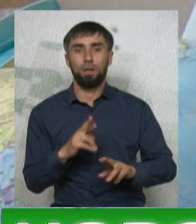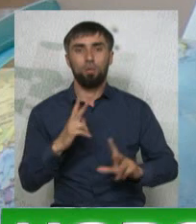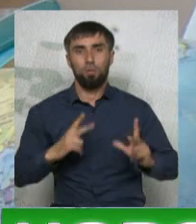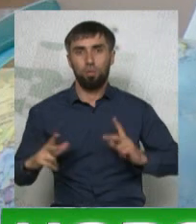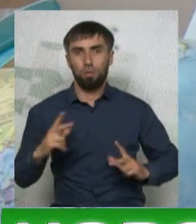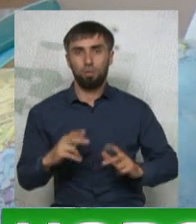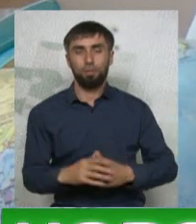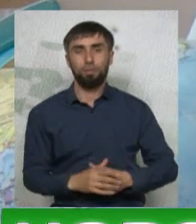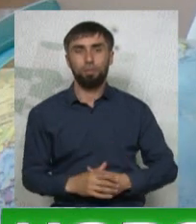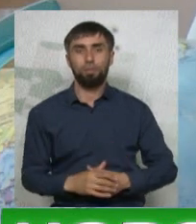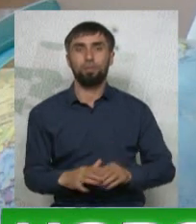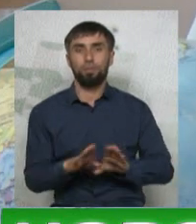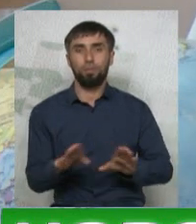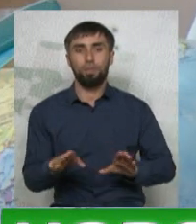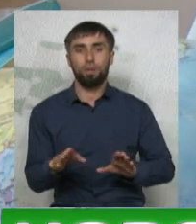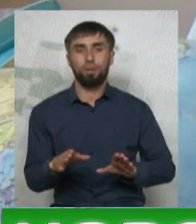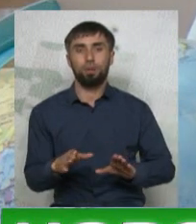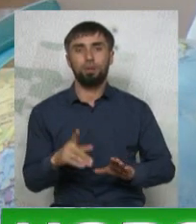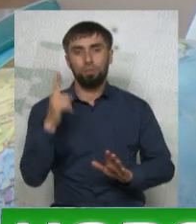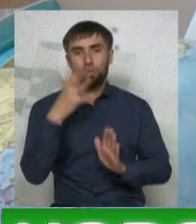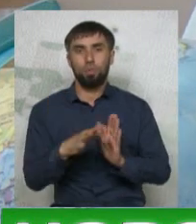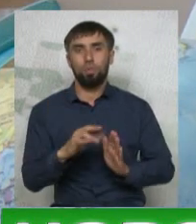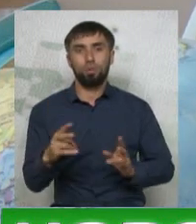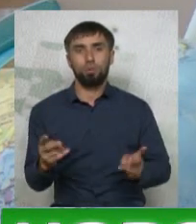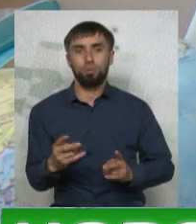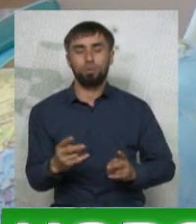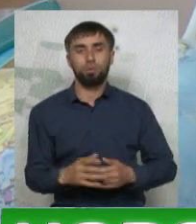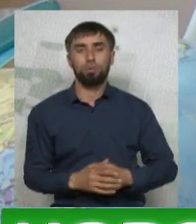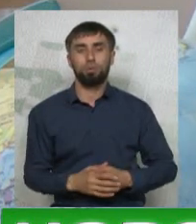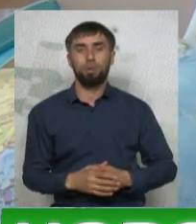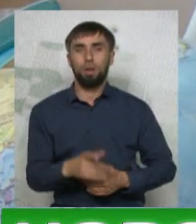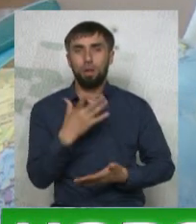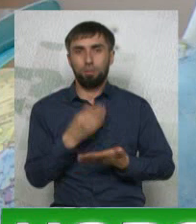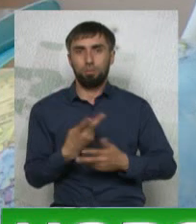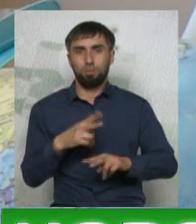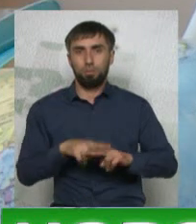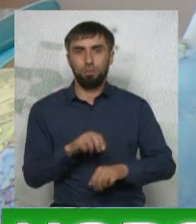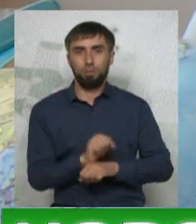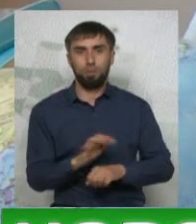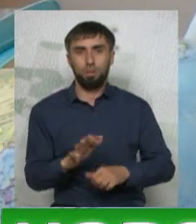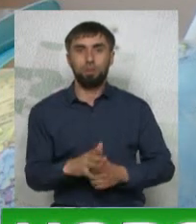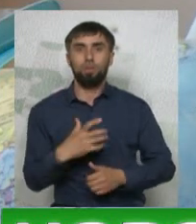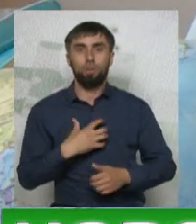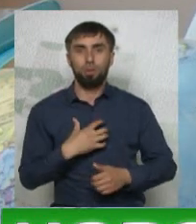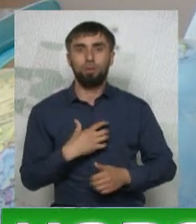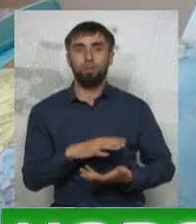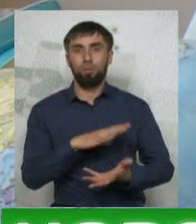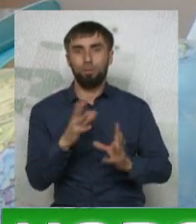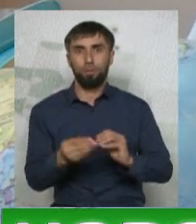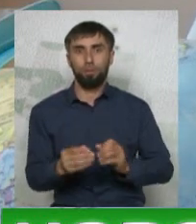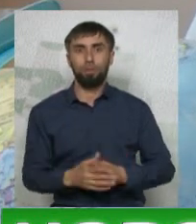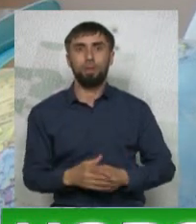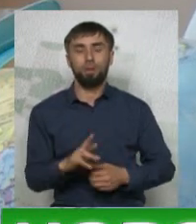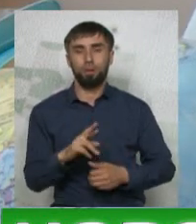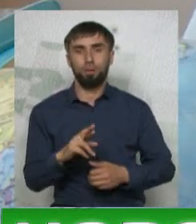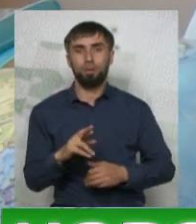учителя учитель тоже понимает, что он нужен, что он не замкнулся на своем пространстве, а что это важно вообще для